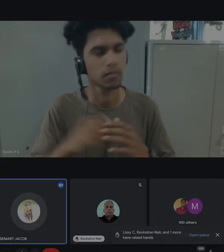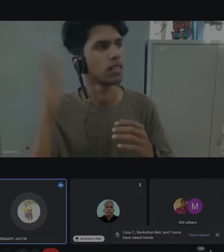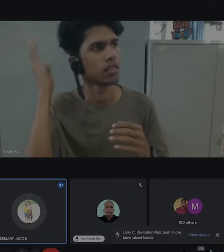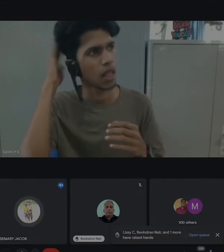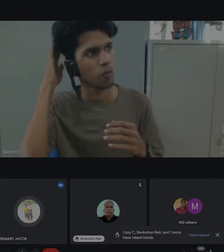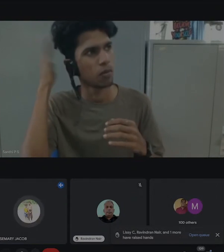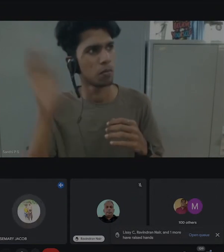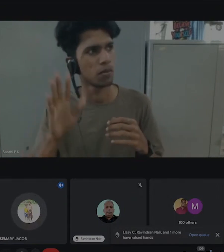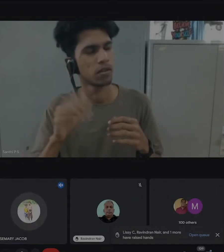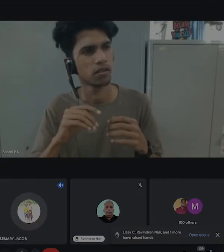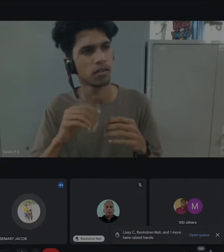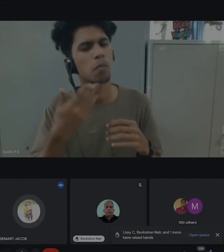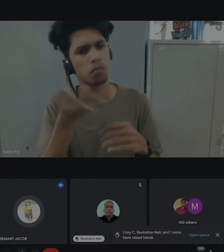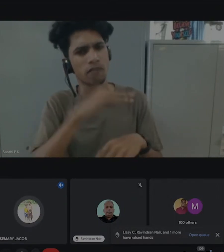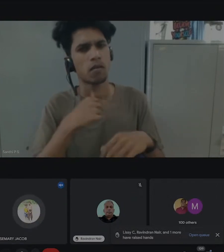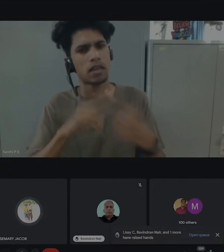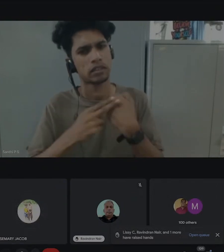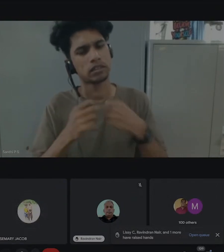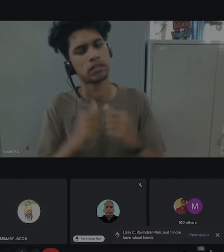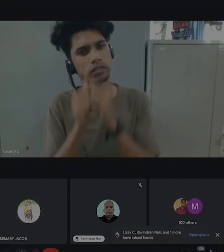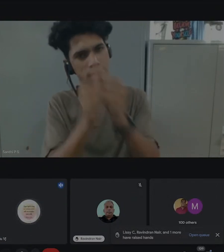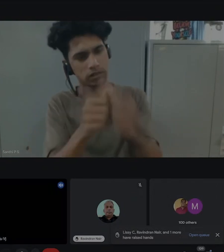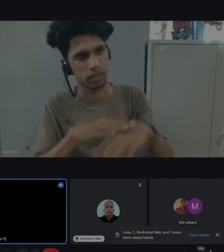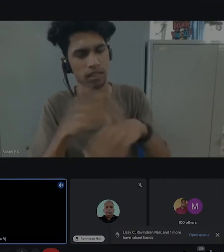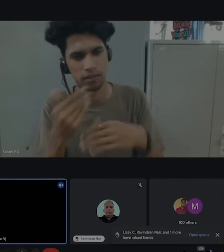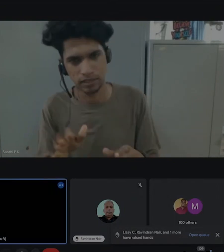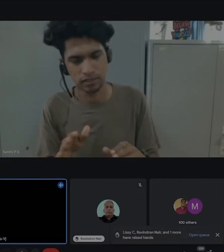തലയോലപ്പറമ്പിലാണ്. നിഷിലൊക്കെ കൊണ്ടുവന്നിട്ടുള്ളതാണ് പേരൻസ്.